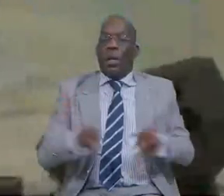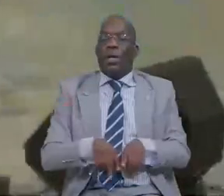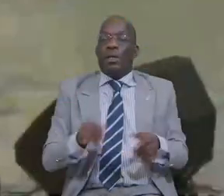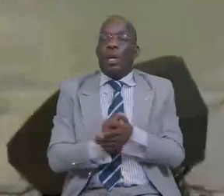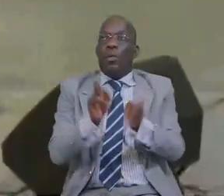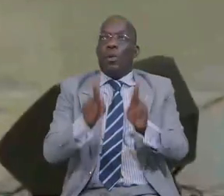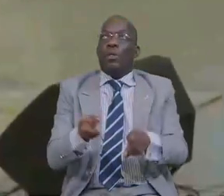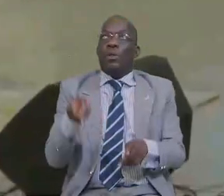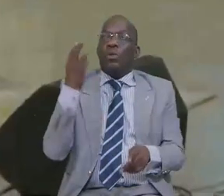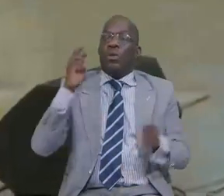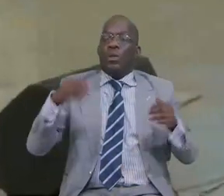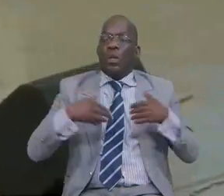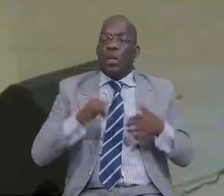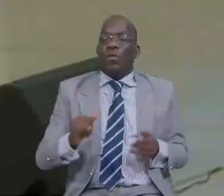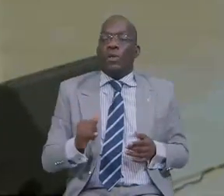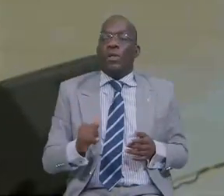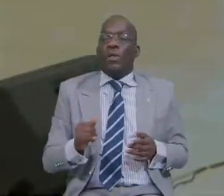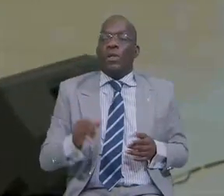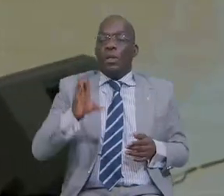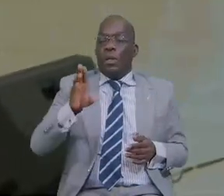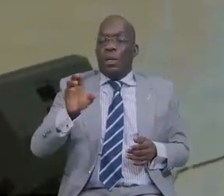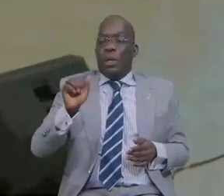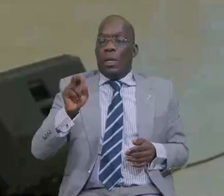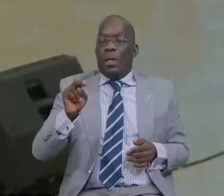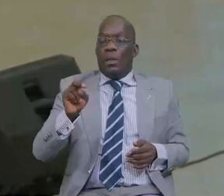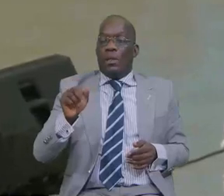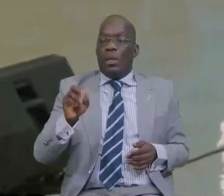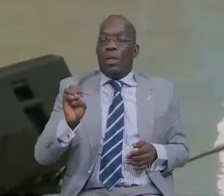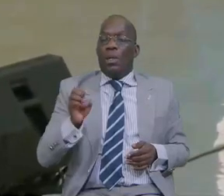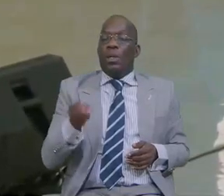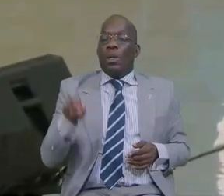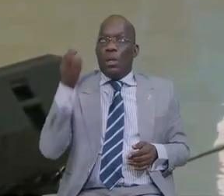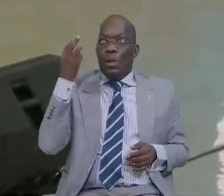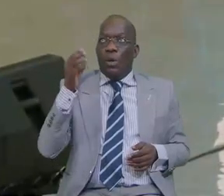avait le cancer, il avait peur avant de prier pour qui que ce soit